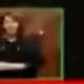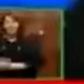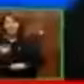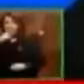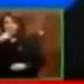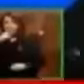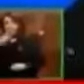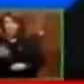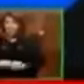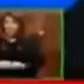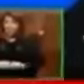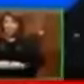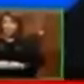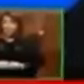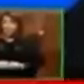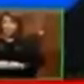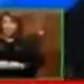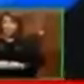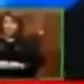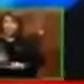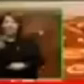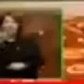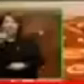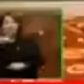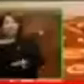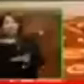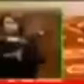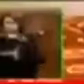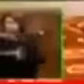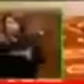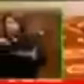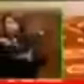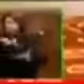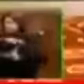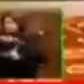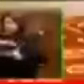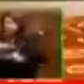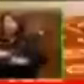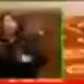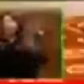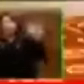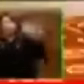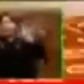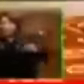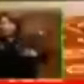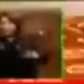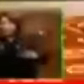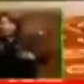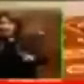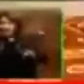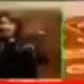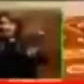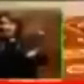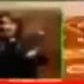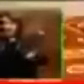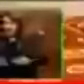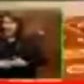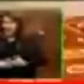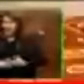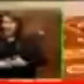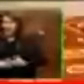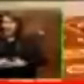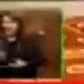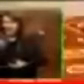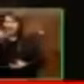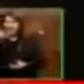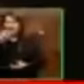لذلك رانا نشوفوا في هذه الكره الارضيه ما ننساوش هناك معطيات تكنولوجيه ممكن نتكلم عليها. اسمحوا لي قلت نجاوب لاخت